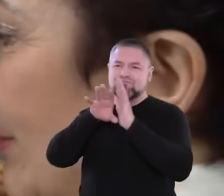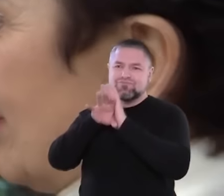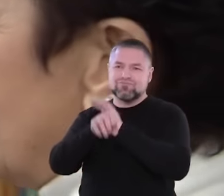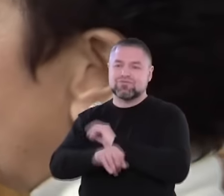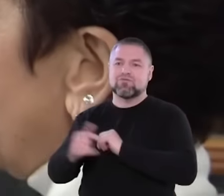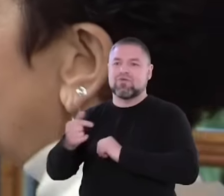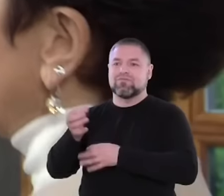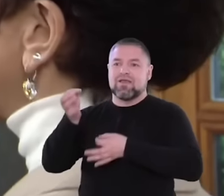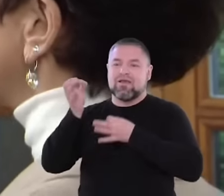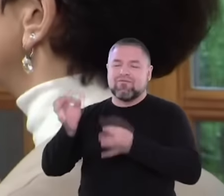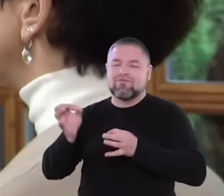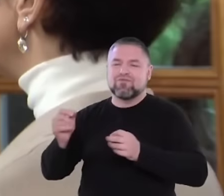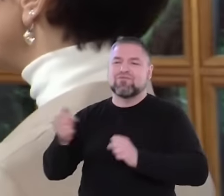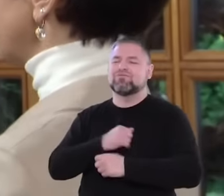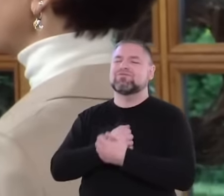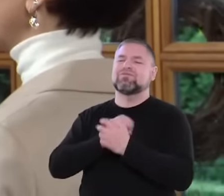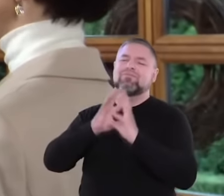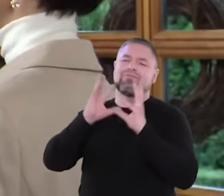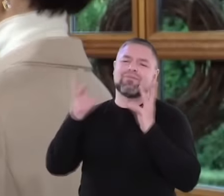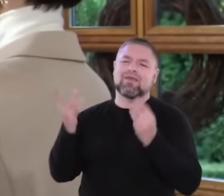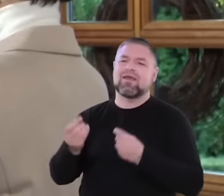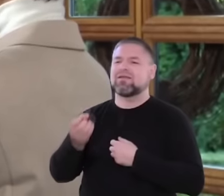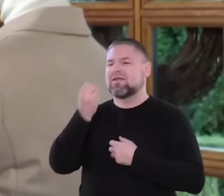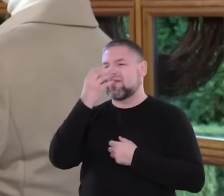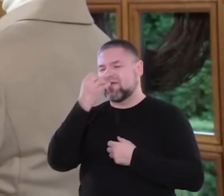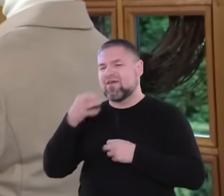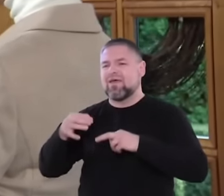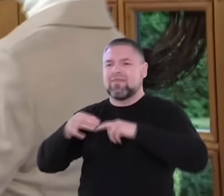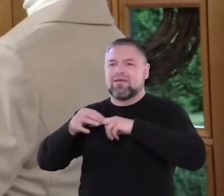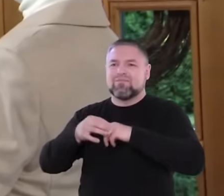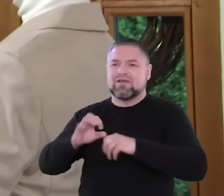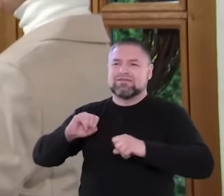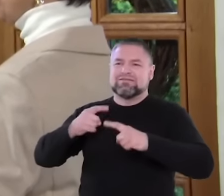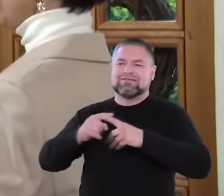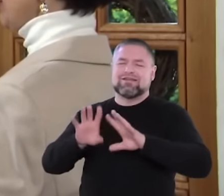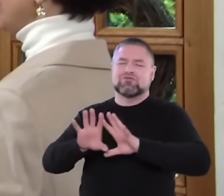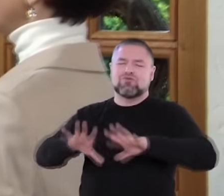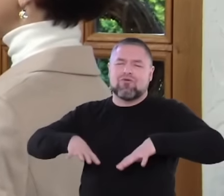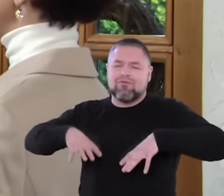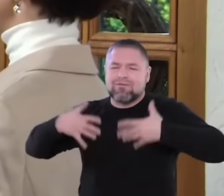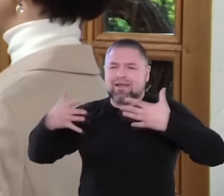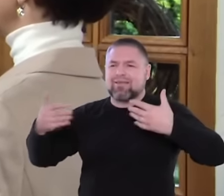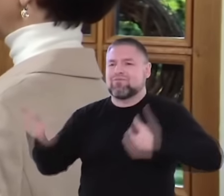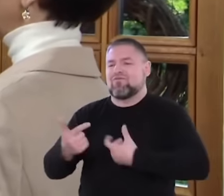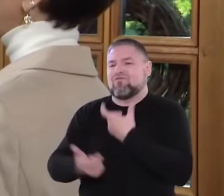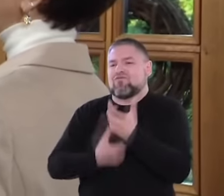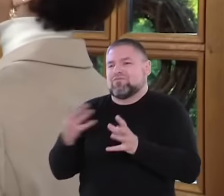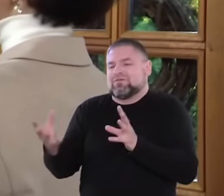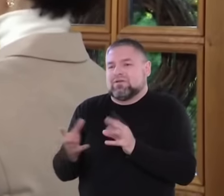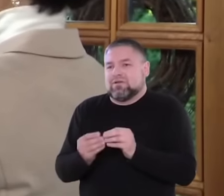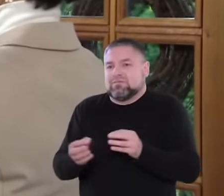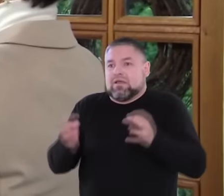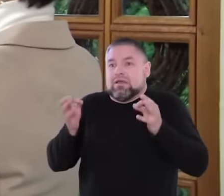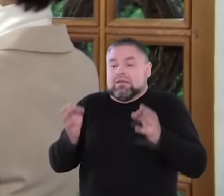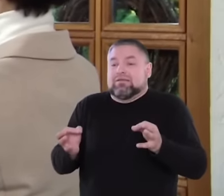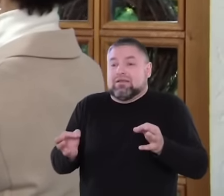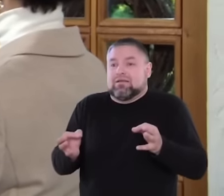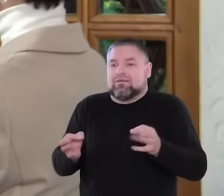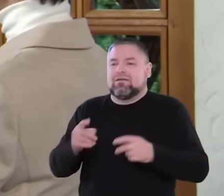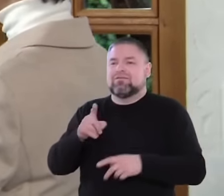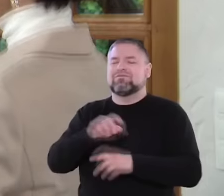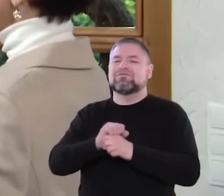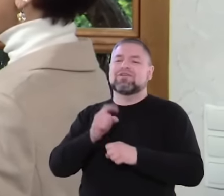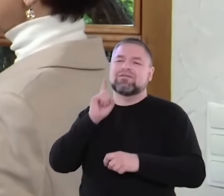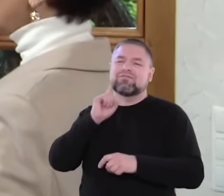być wino, miało być romantycznie, miało być kwiaty, pierścionek, miał być seks do rana, a teraz... Taki kochany